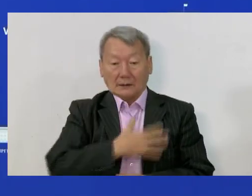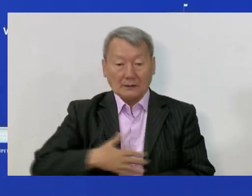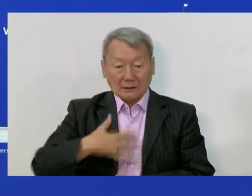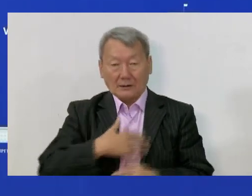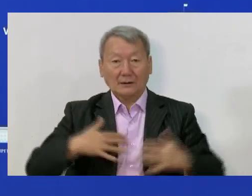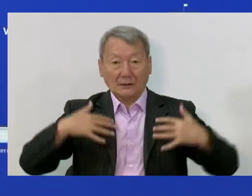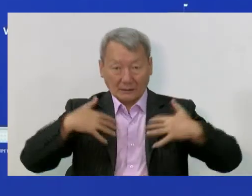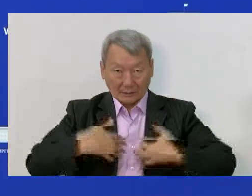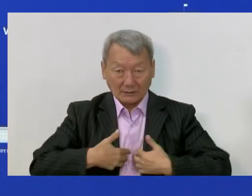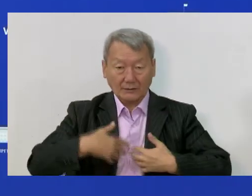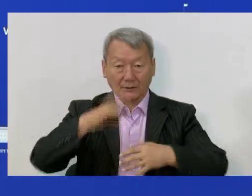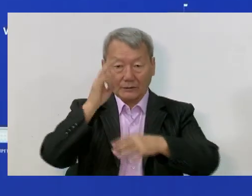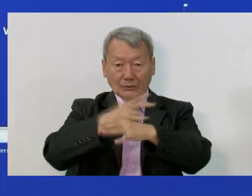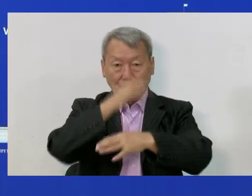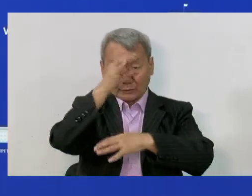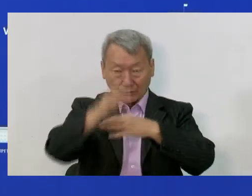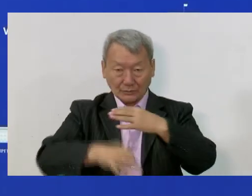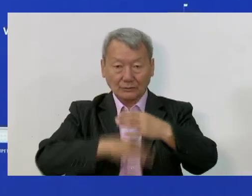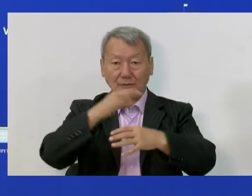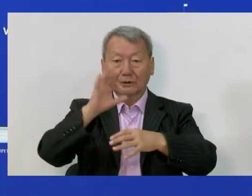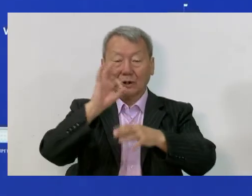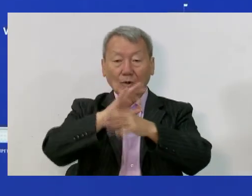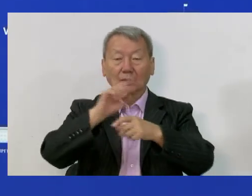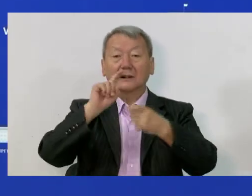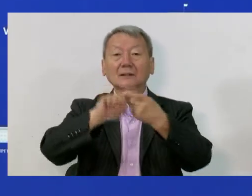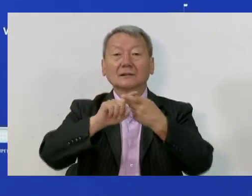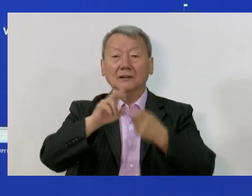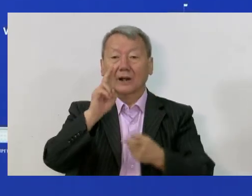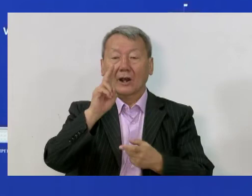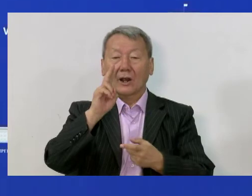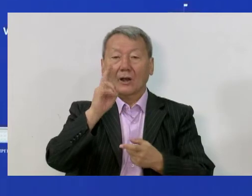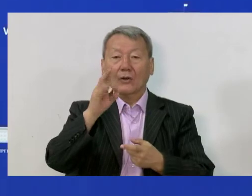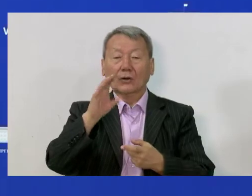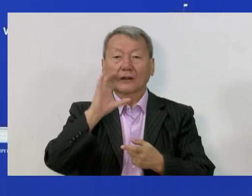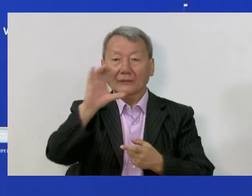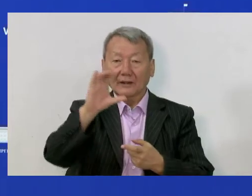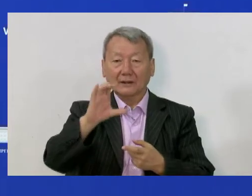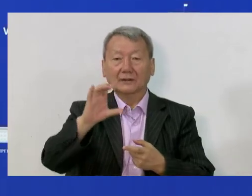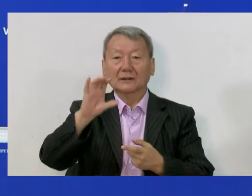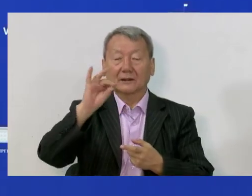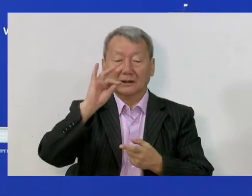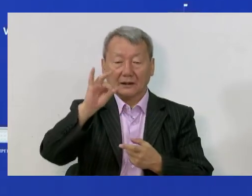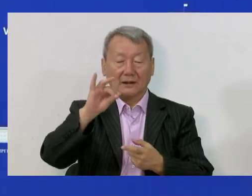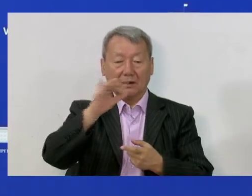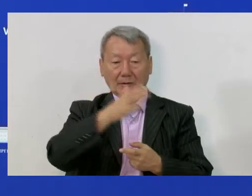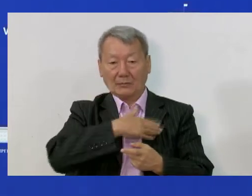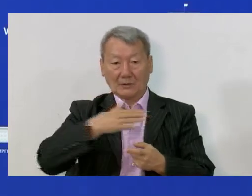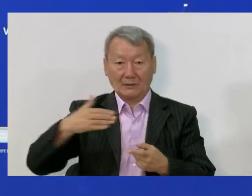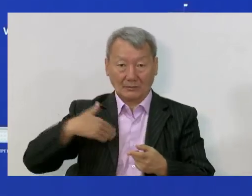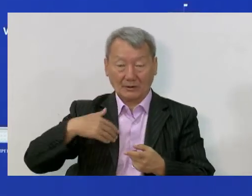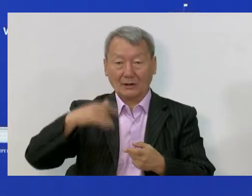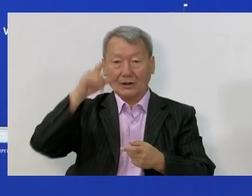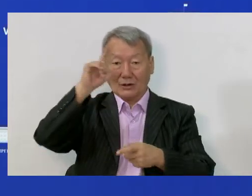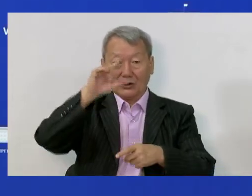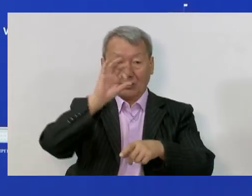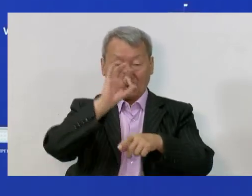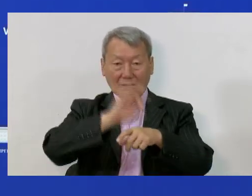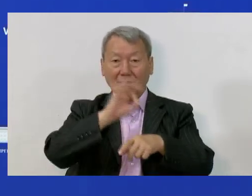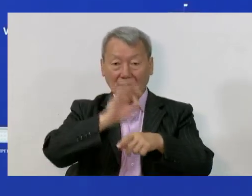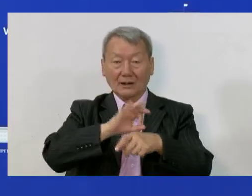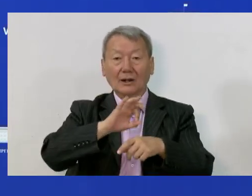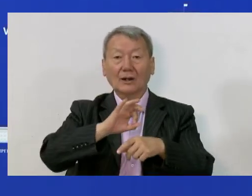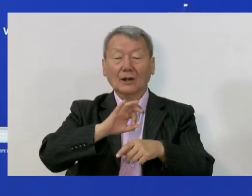за сутки от лабораторно подтвержденных и клиника эпидемиологических случаев COVID